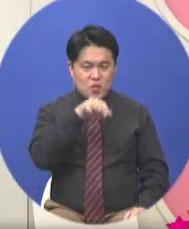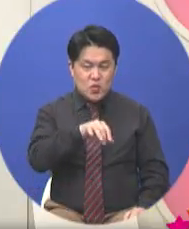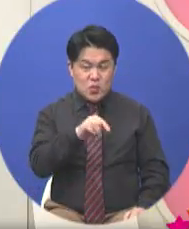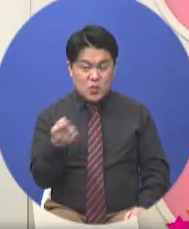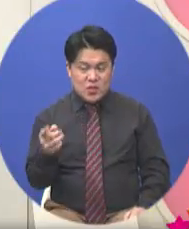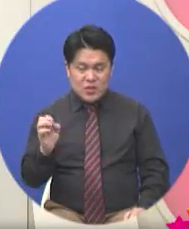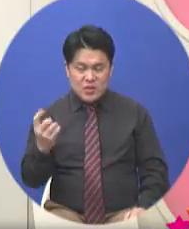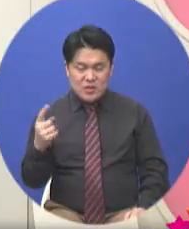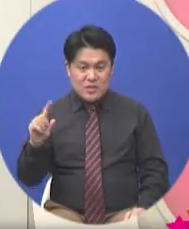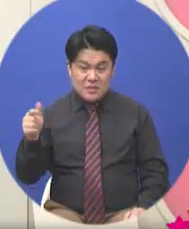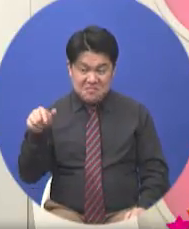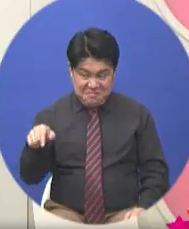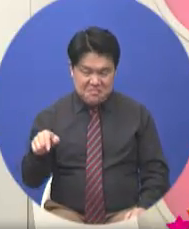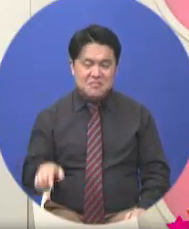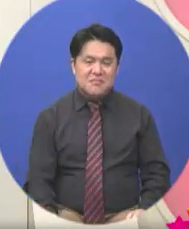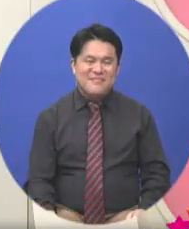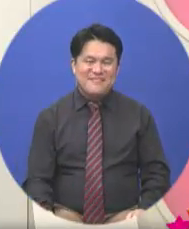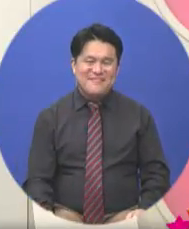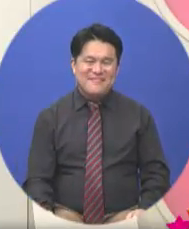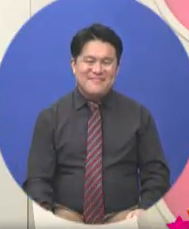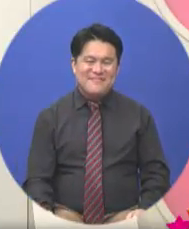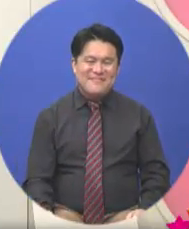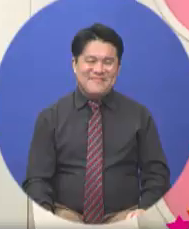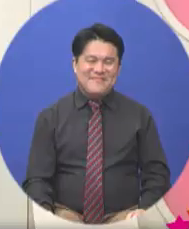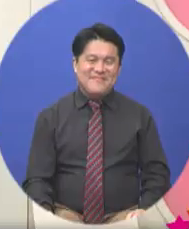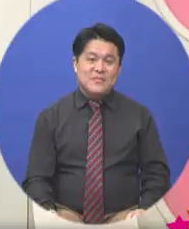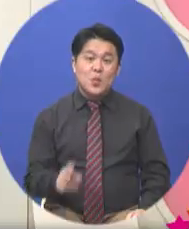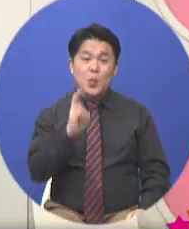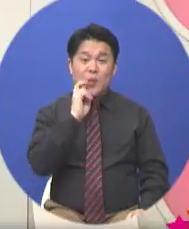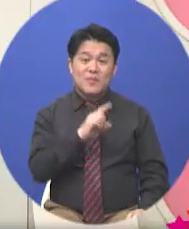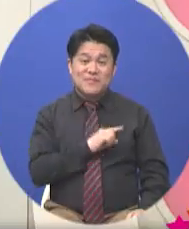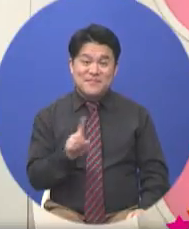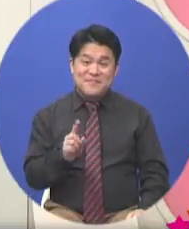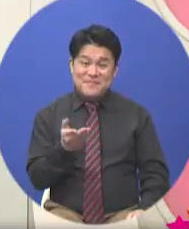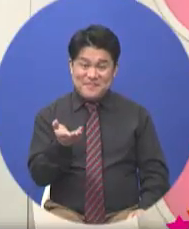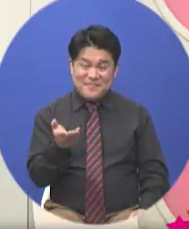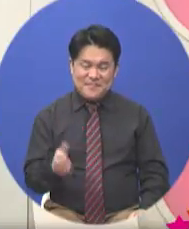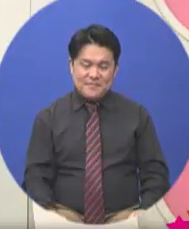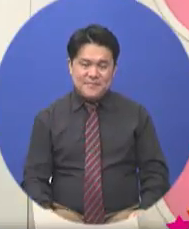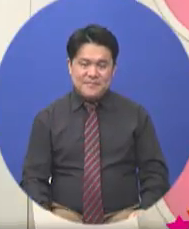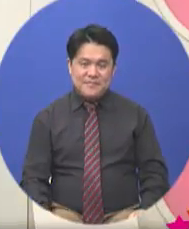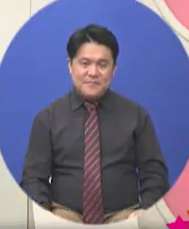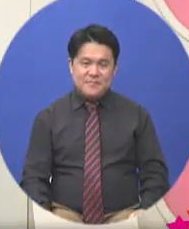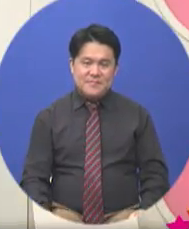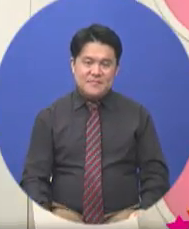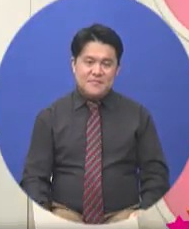오산이잖아요. 감사합니다. 네. 좋은 데를 칭해 주셔서. 네. 네. 어떤 노래 불러주시겠어요? 아, 저는